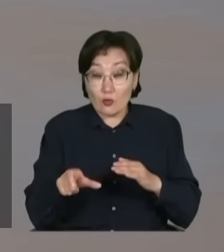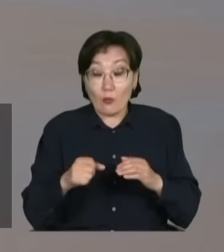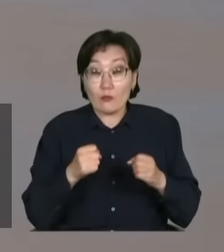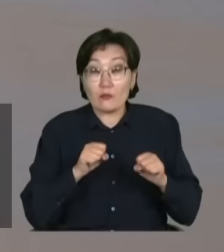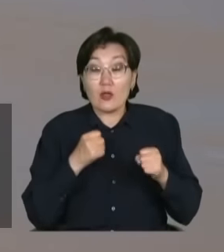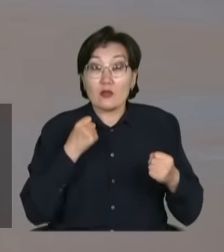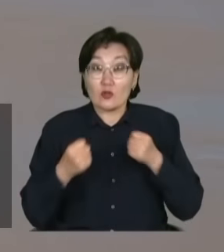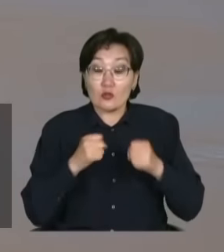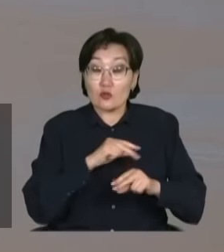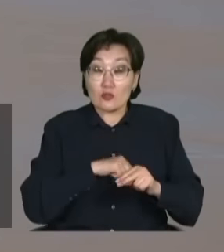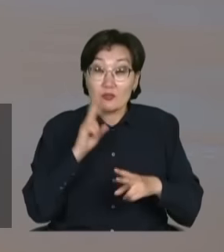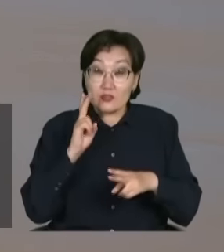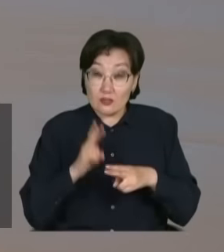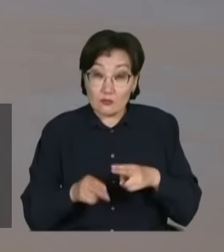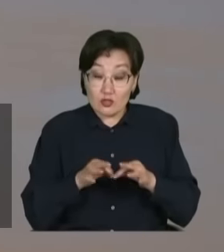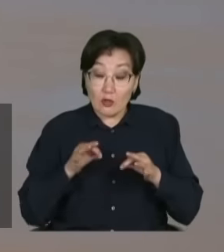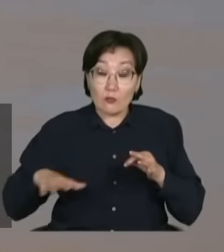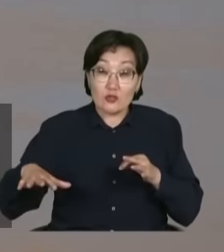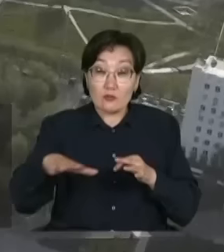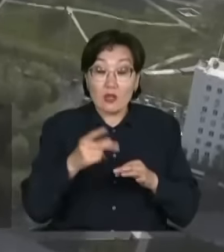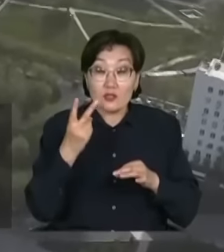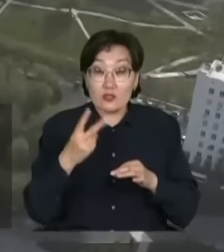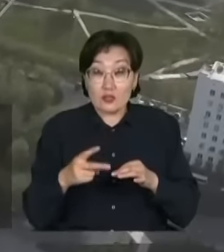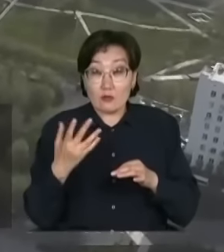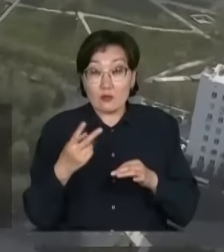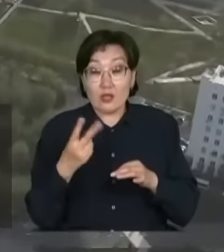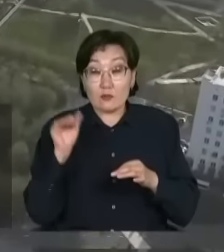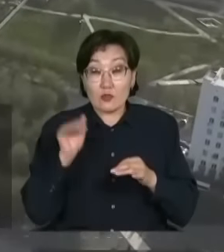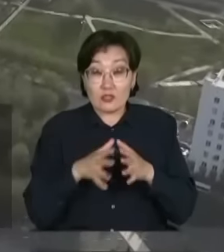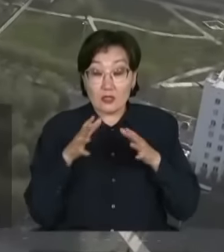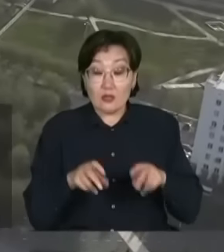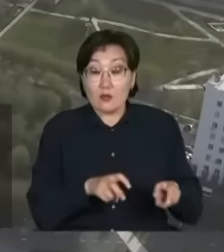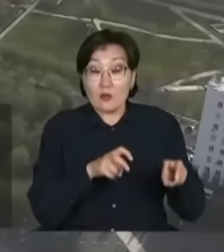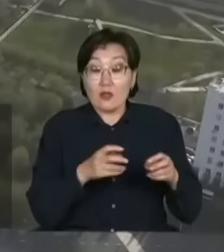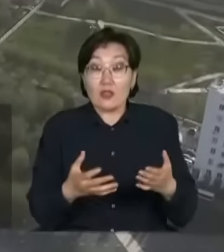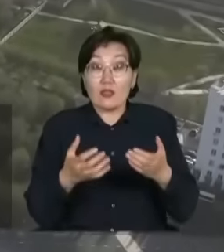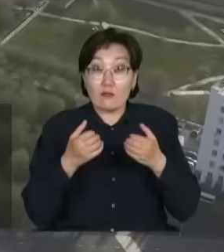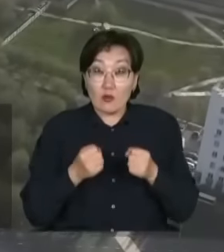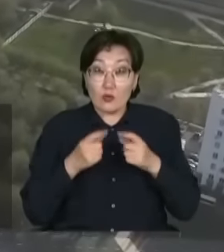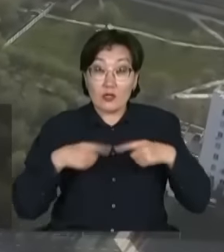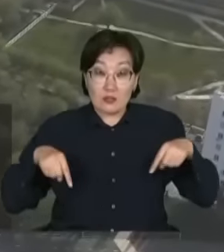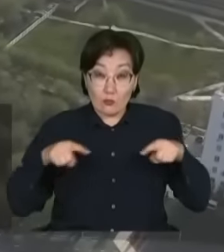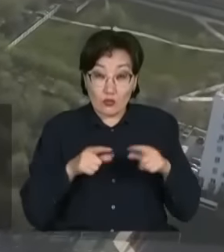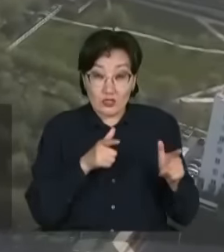бекіту аяқталды. Ал облыс бойынша 22 мыңнан аса эвакуациялық пункт дайын